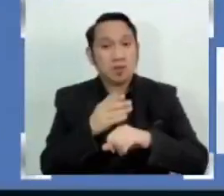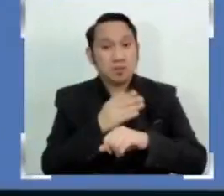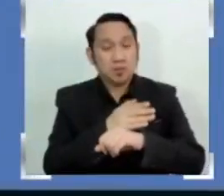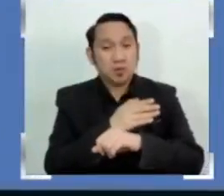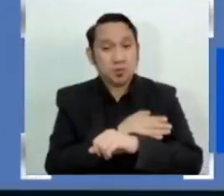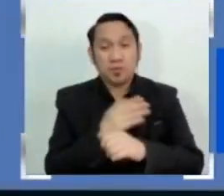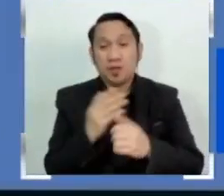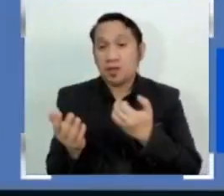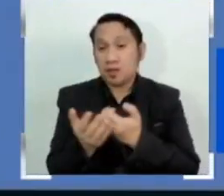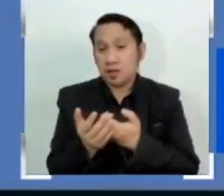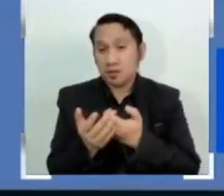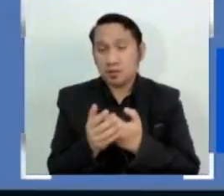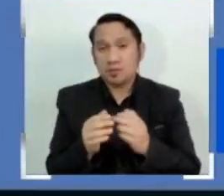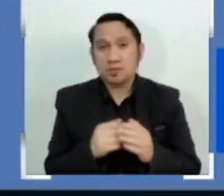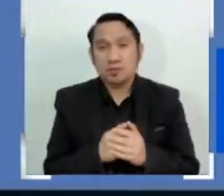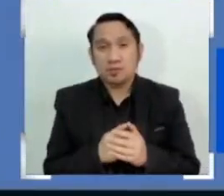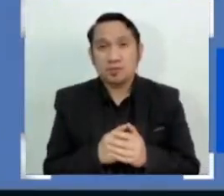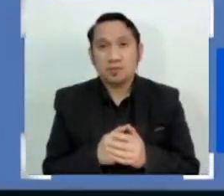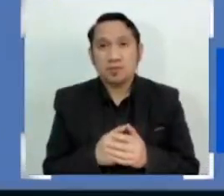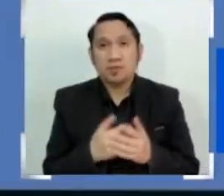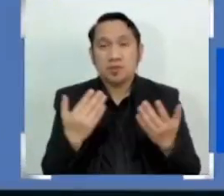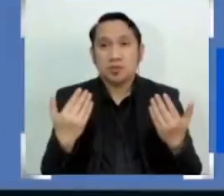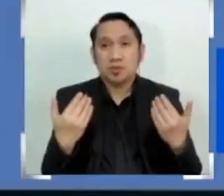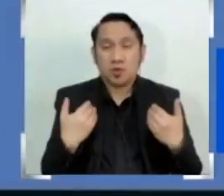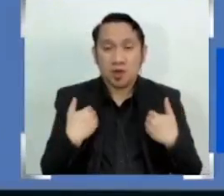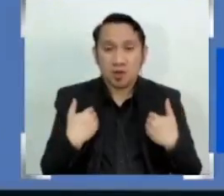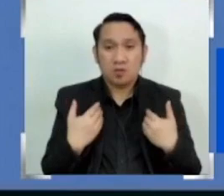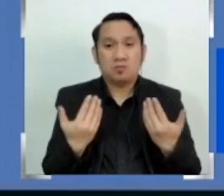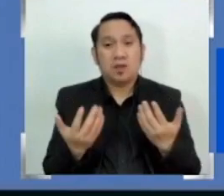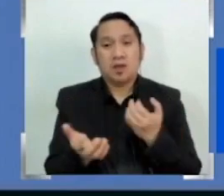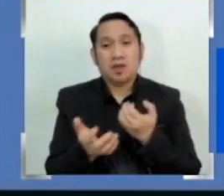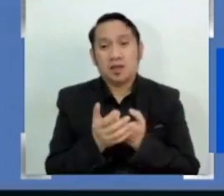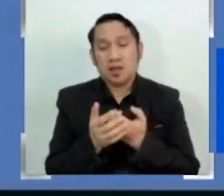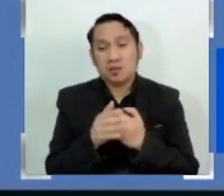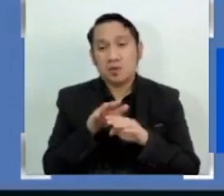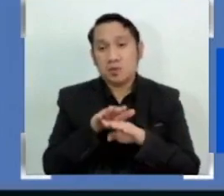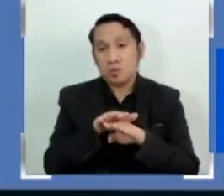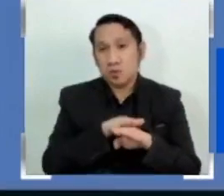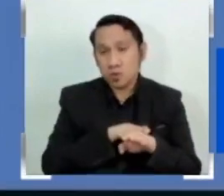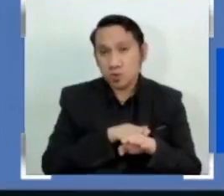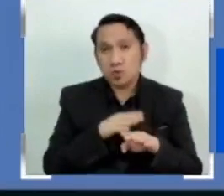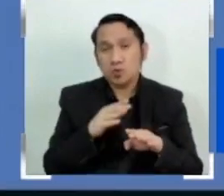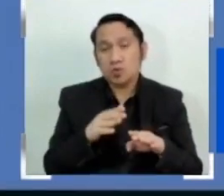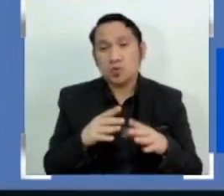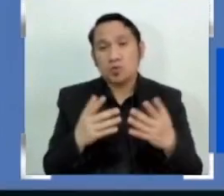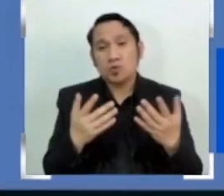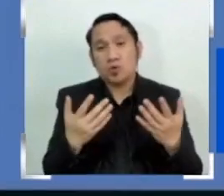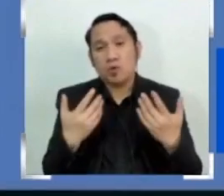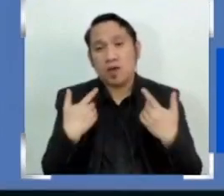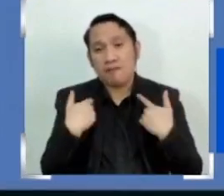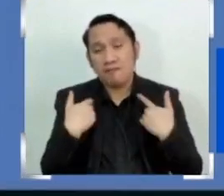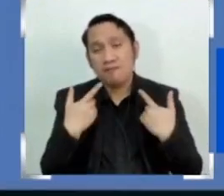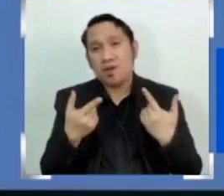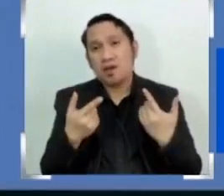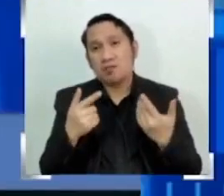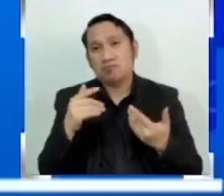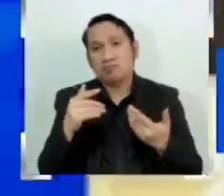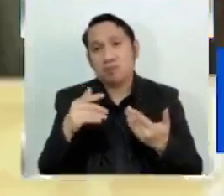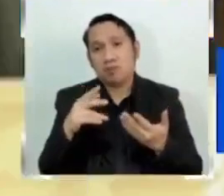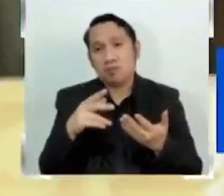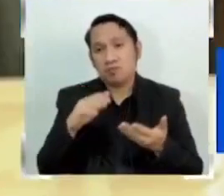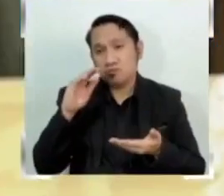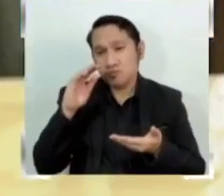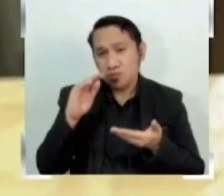of a global economic slowdown that will also drag us down a little bit. It's a good thing that we have ample